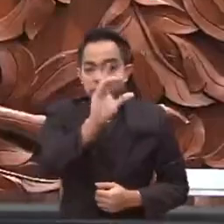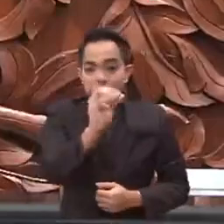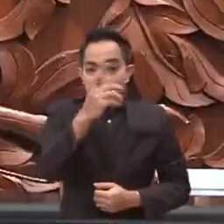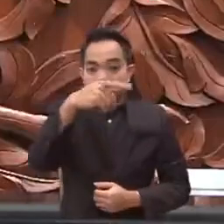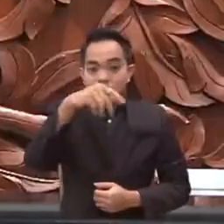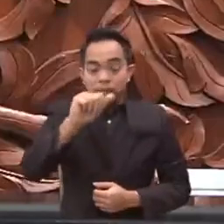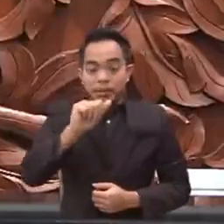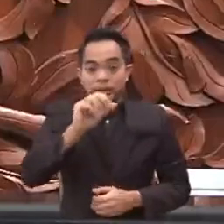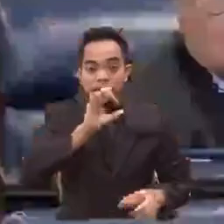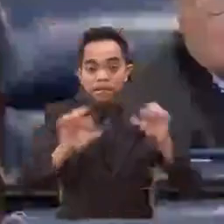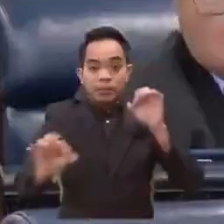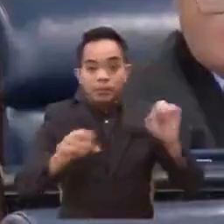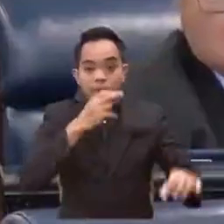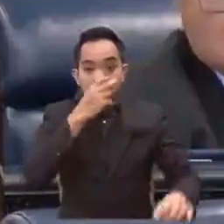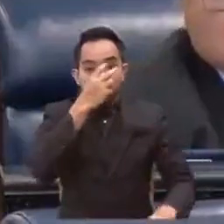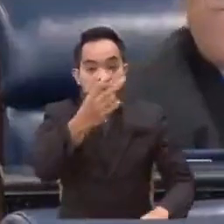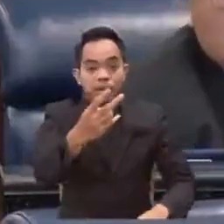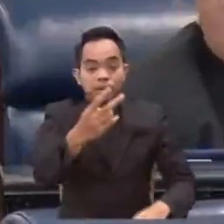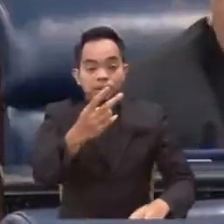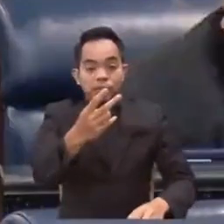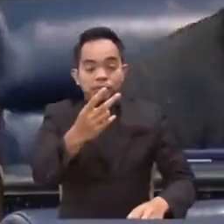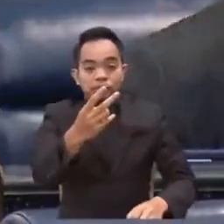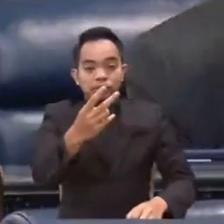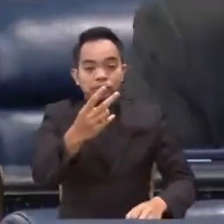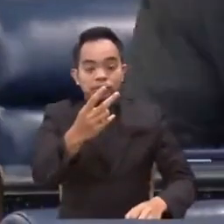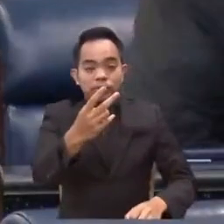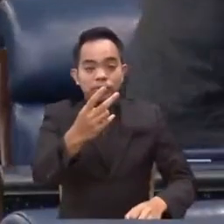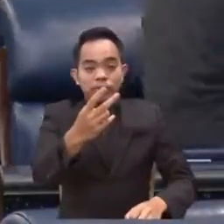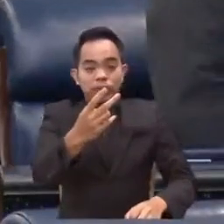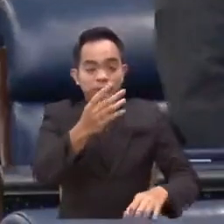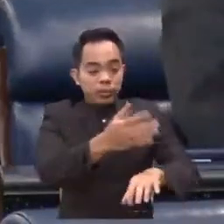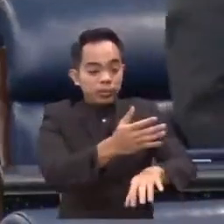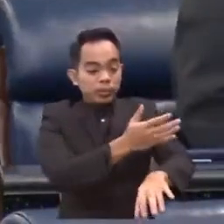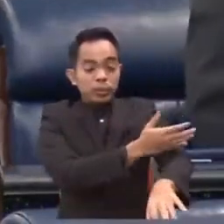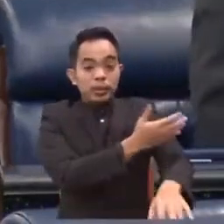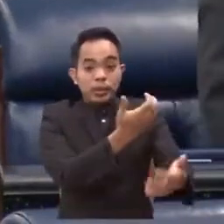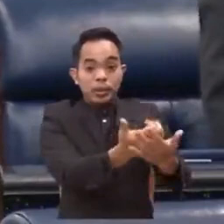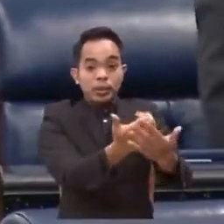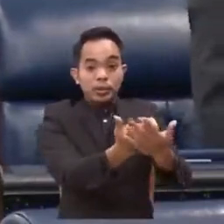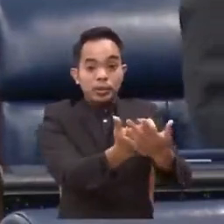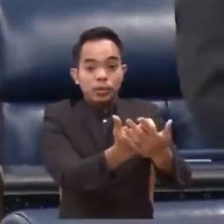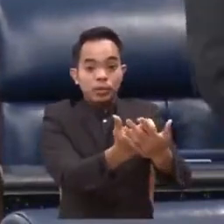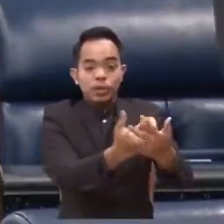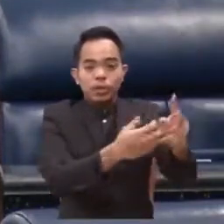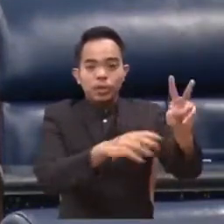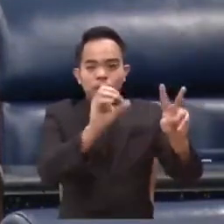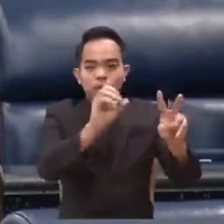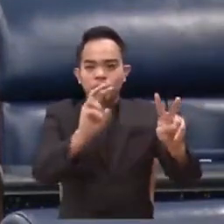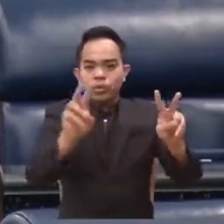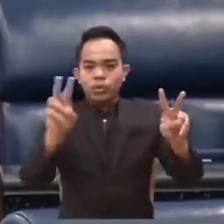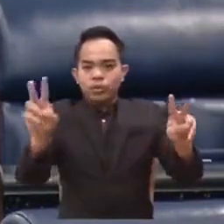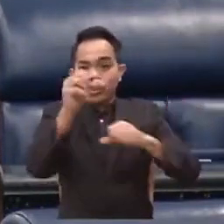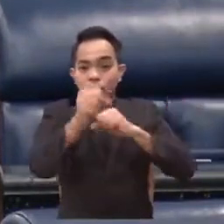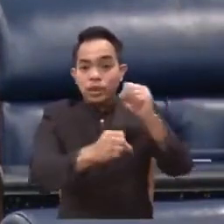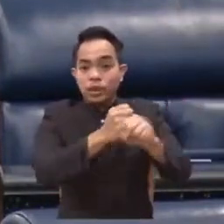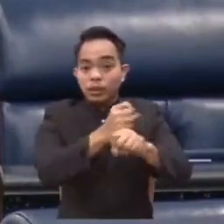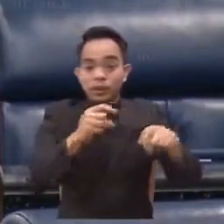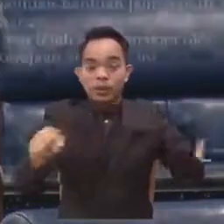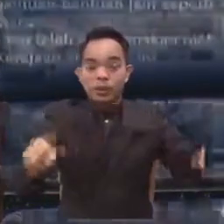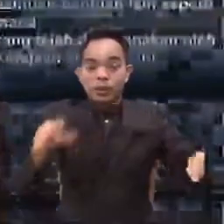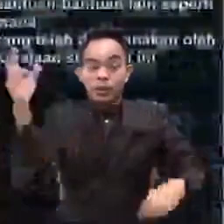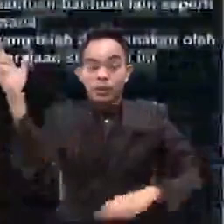berdasarkan kepada prestasi pertumbuhan ekonomi pada 2022 pada tahun ini kerajaan